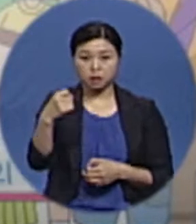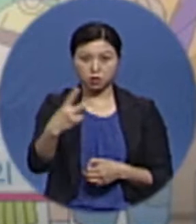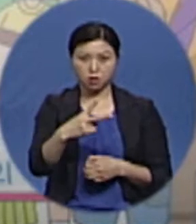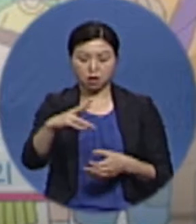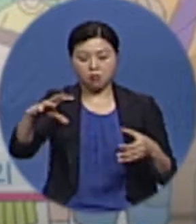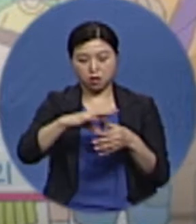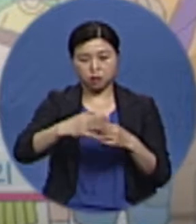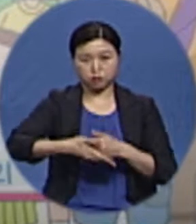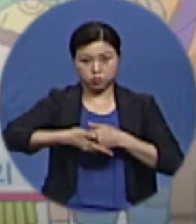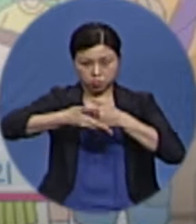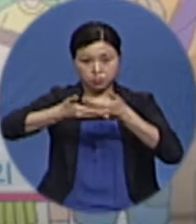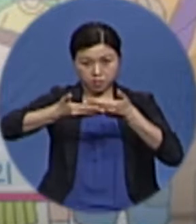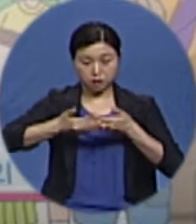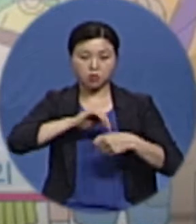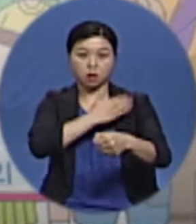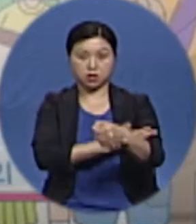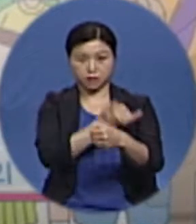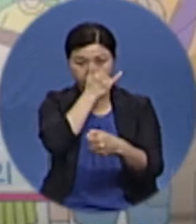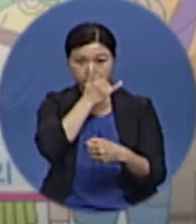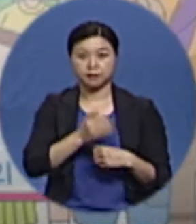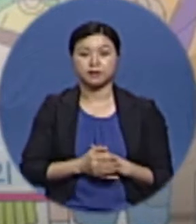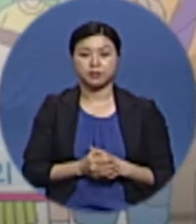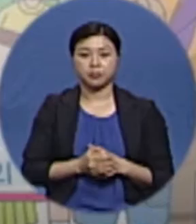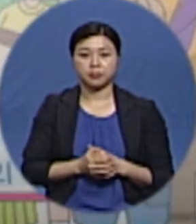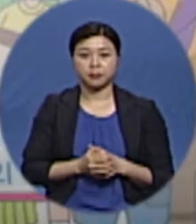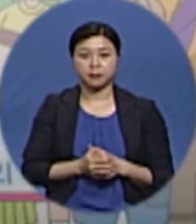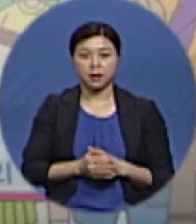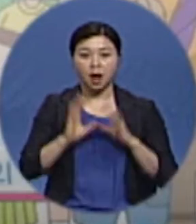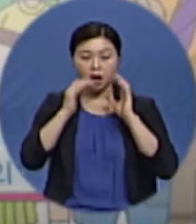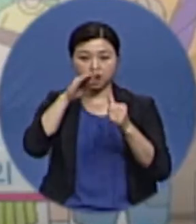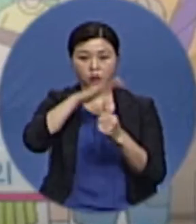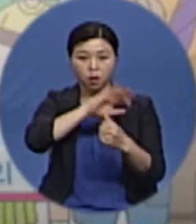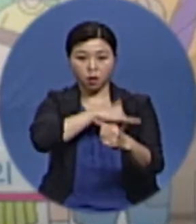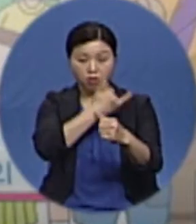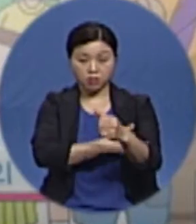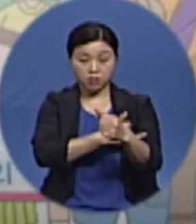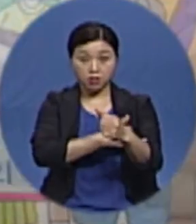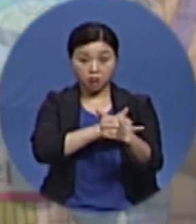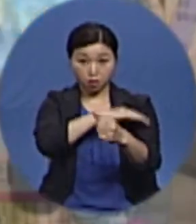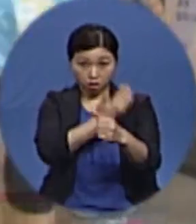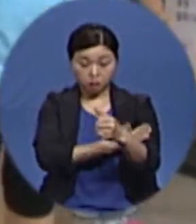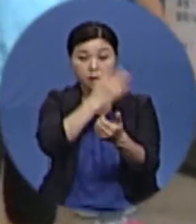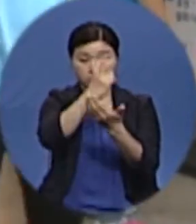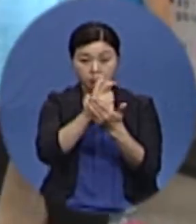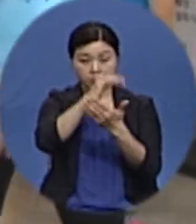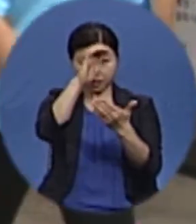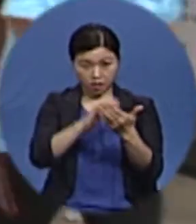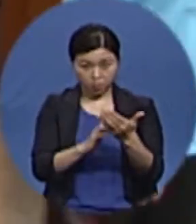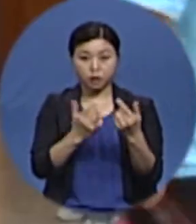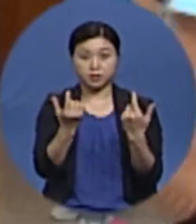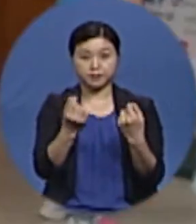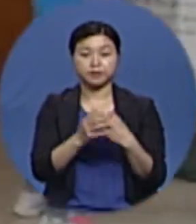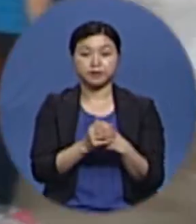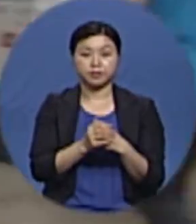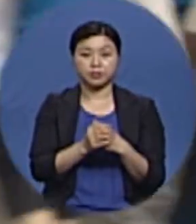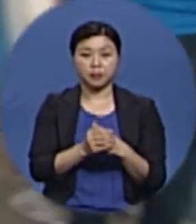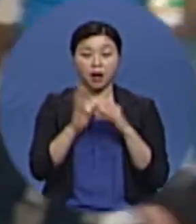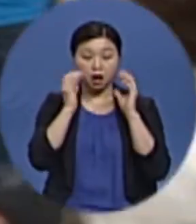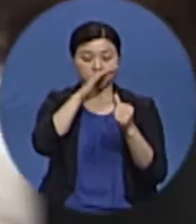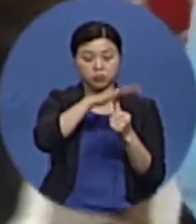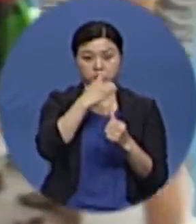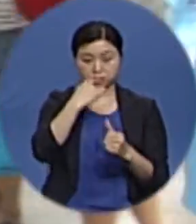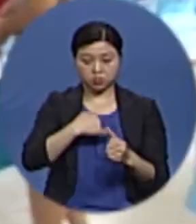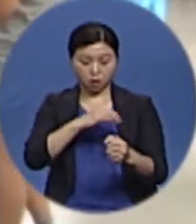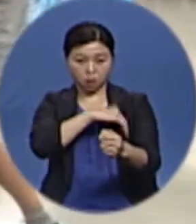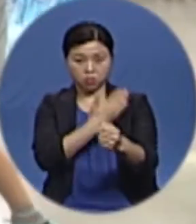이를 존중받을 권리가 있다. 아동 권리 헌장 내용 중 일부입니다. 아동들이 이러한 자신들의